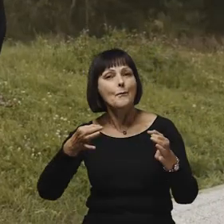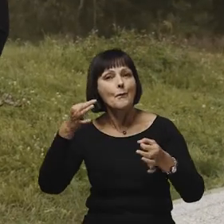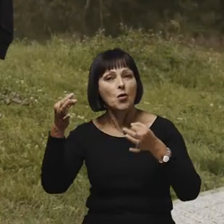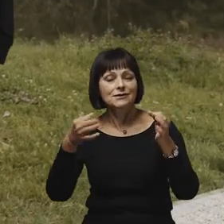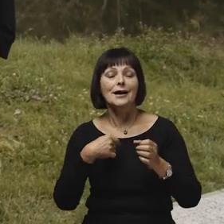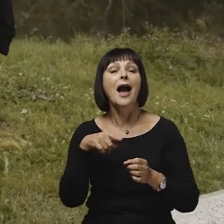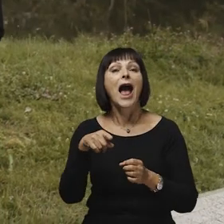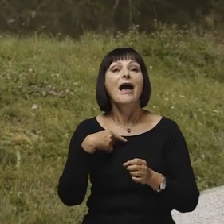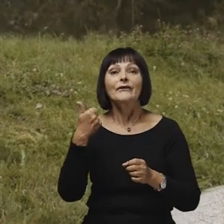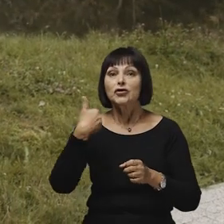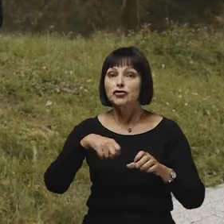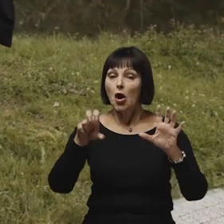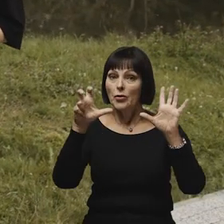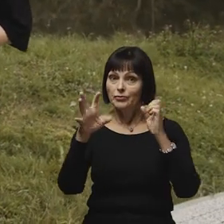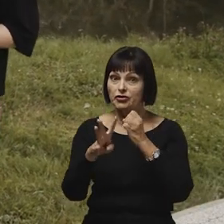Już w